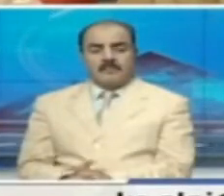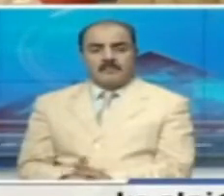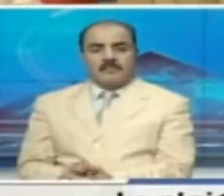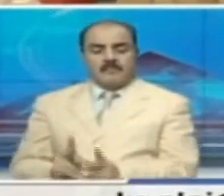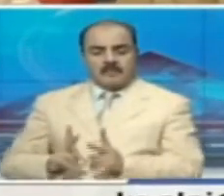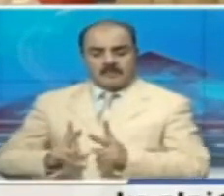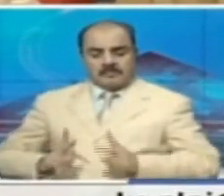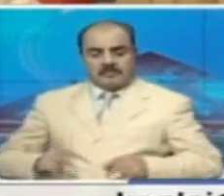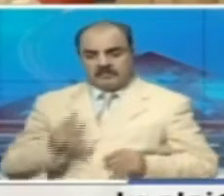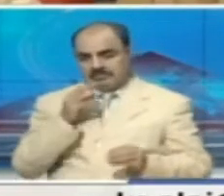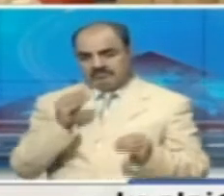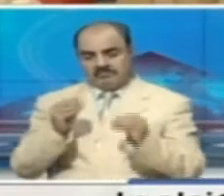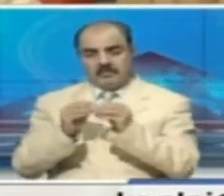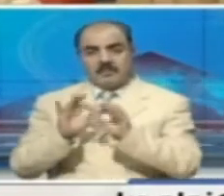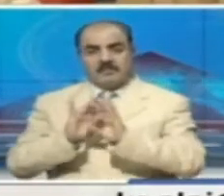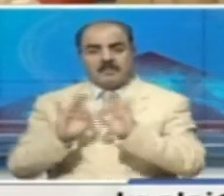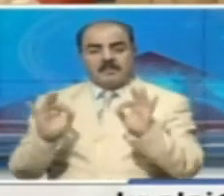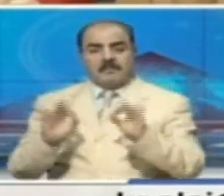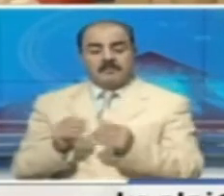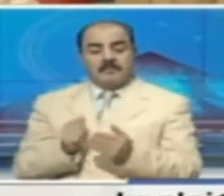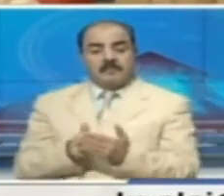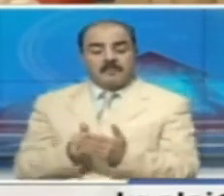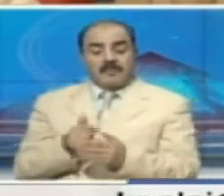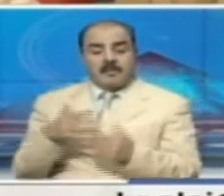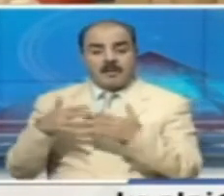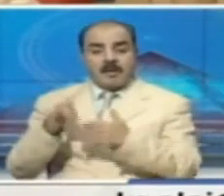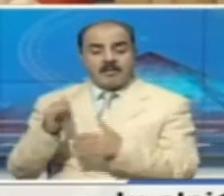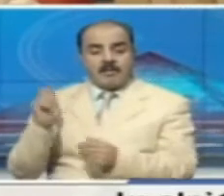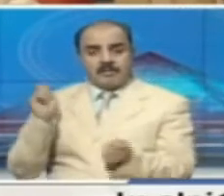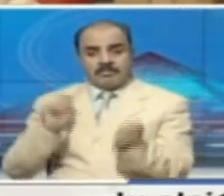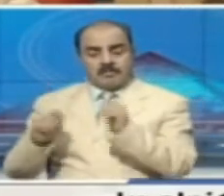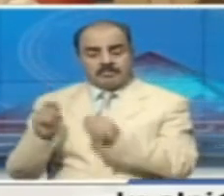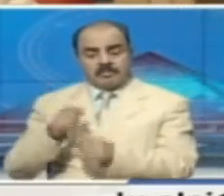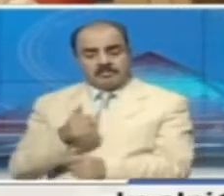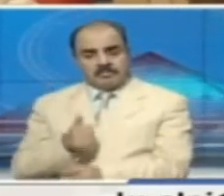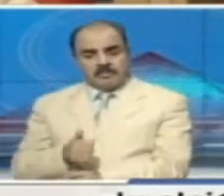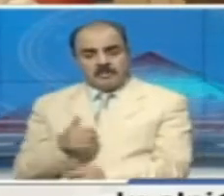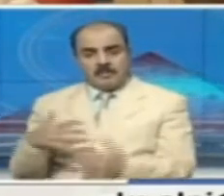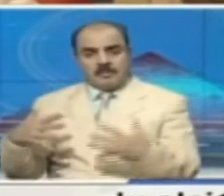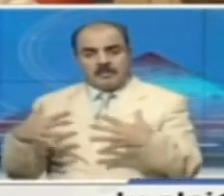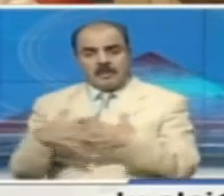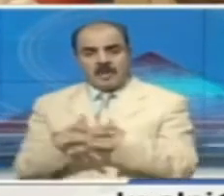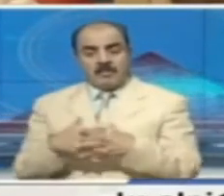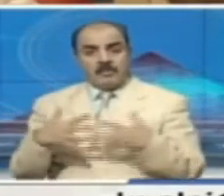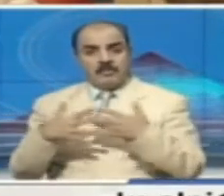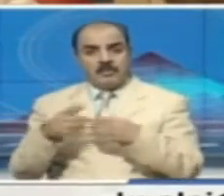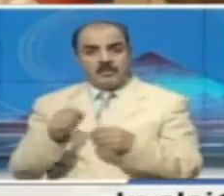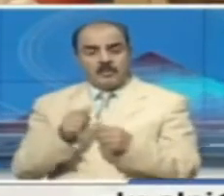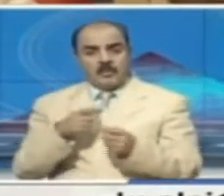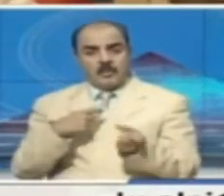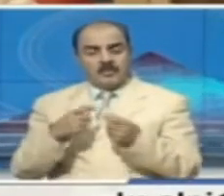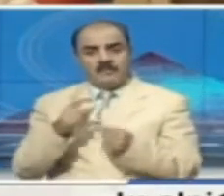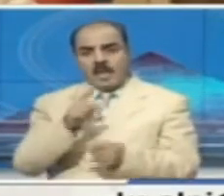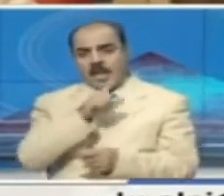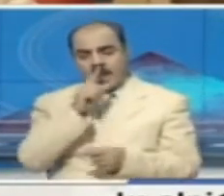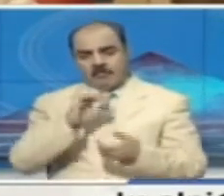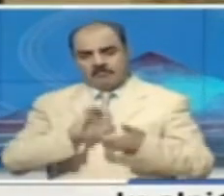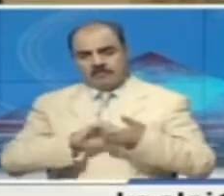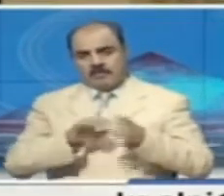بتوقيع مذكرة التفاهم هذه تكون الهيئة العربية للتصنيع في شراكة مع كبرى شركات التكنولوجيا